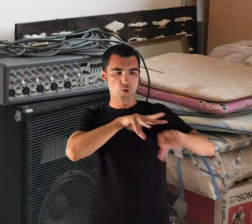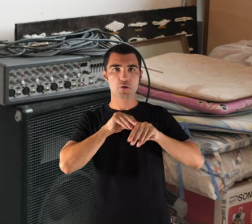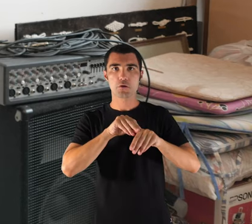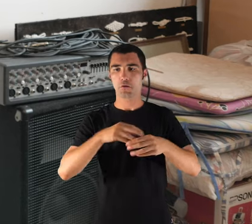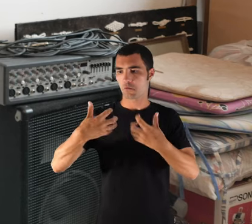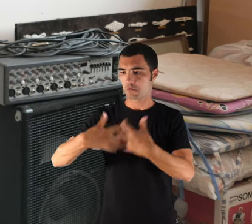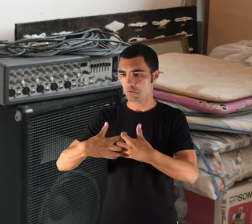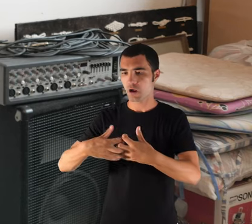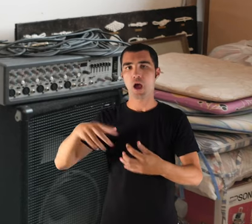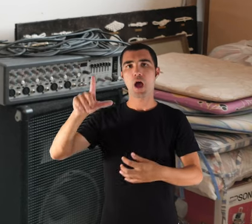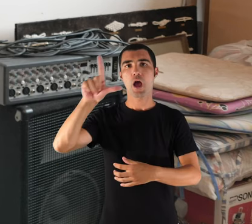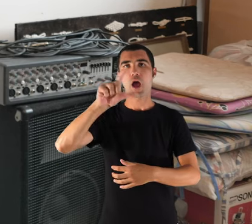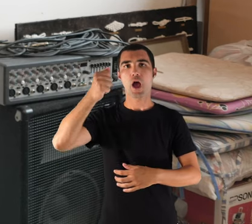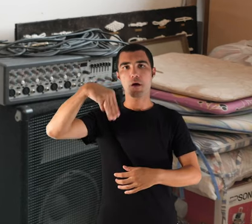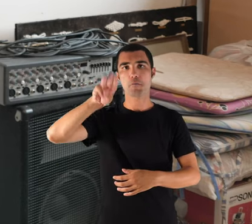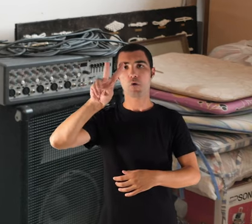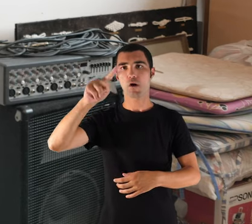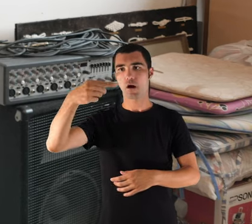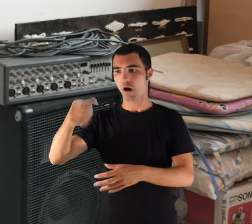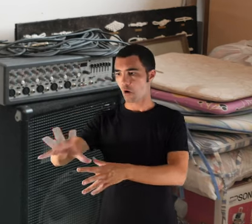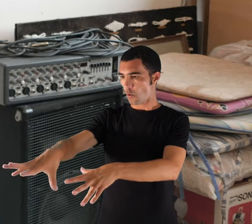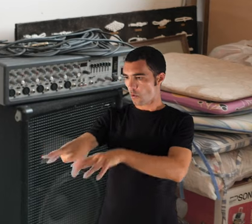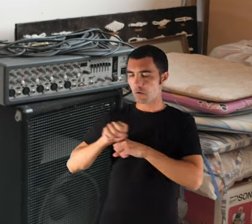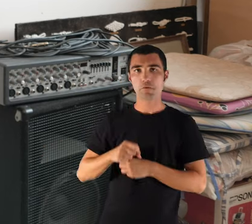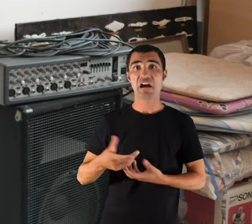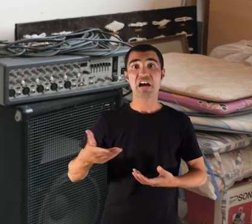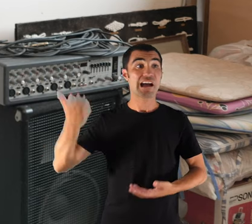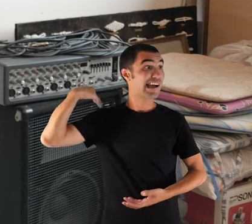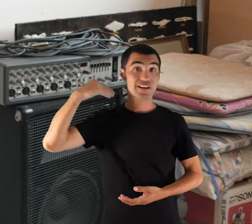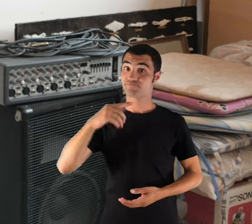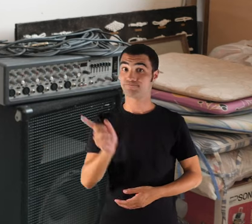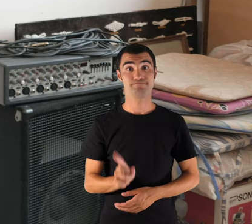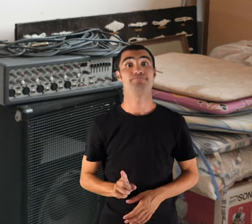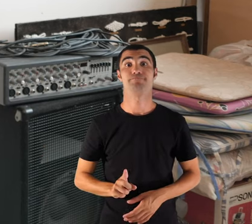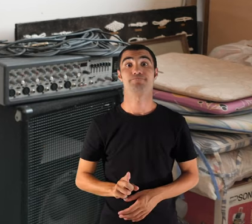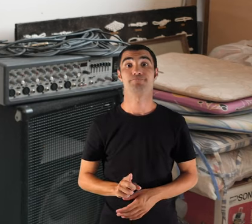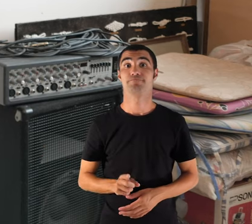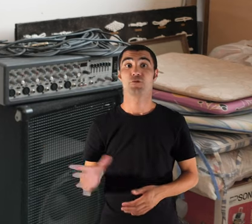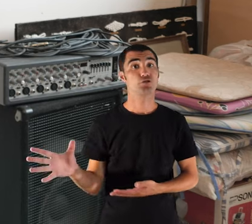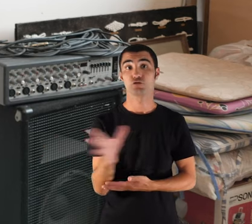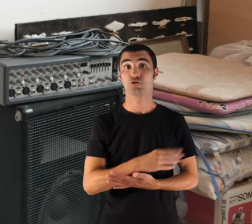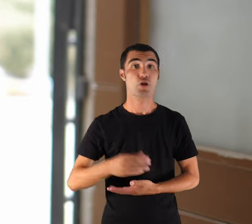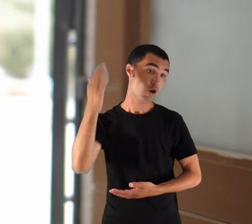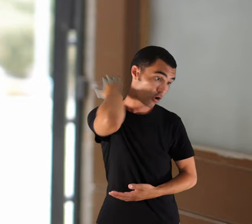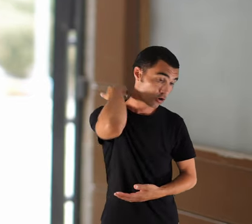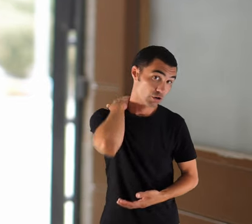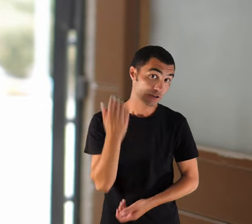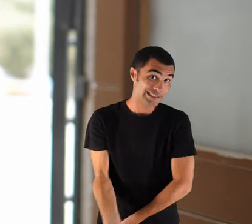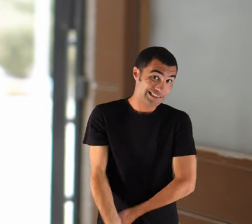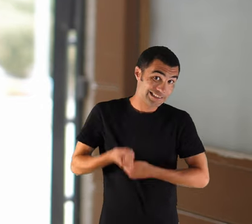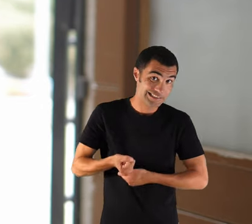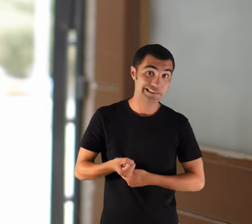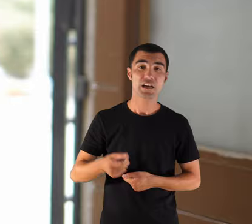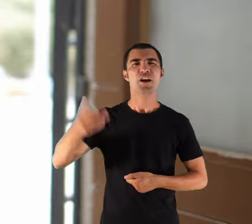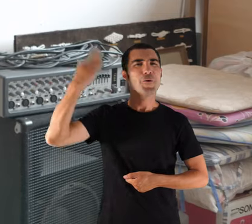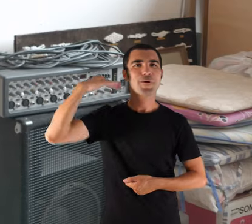Tenen maquinilla per les llampugues. Cosa que antes això no era. tot havia de sortir de llom. Antes emplèvem una